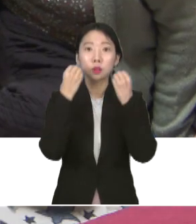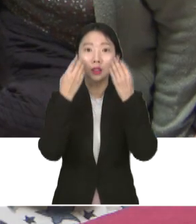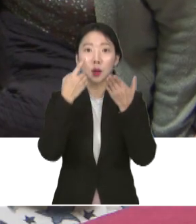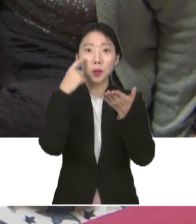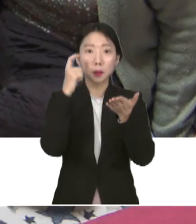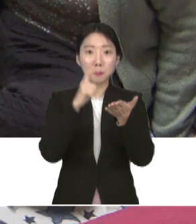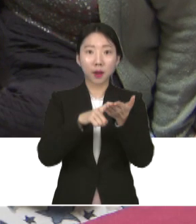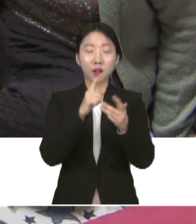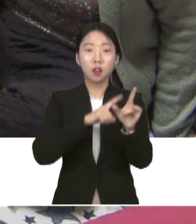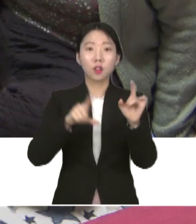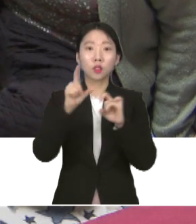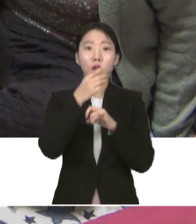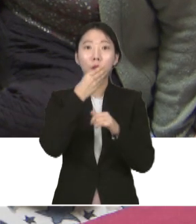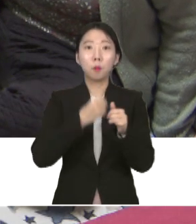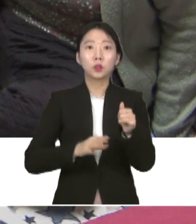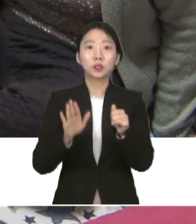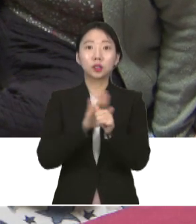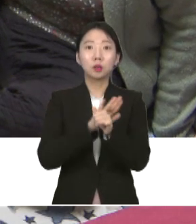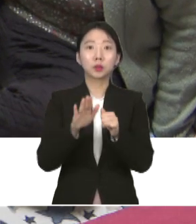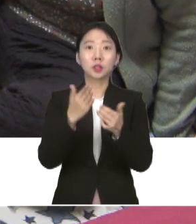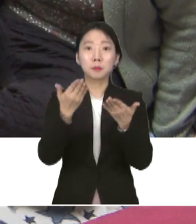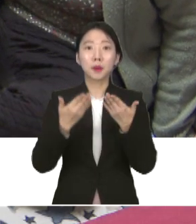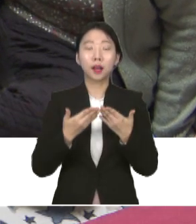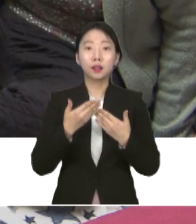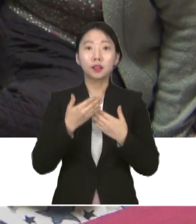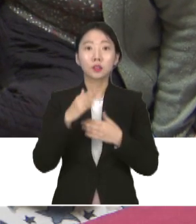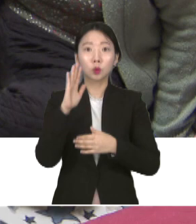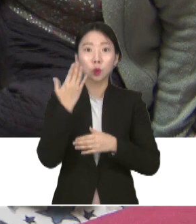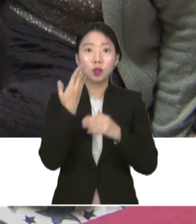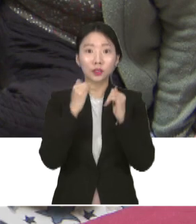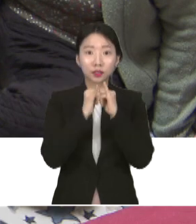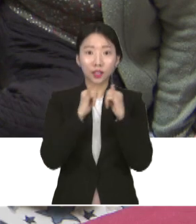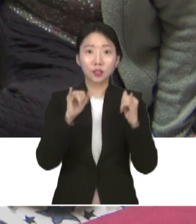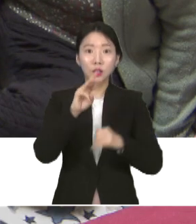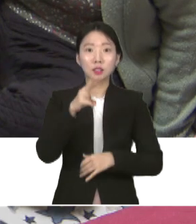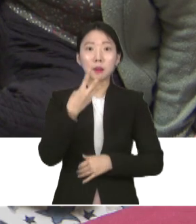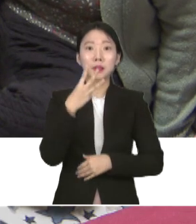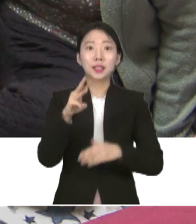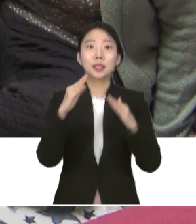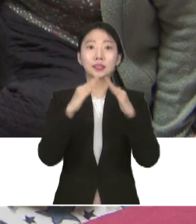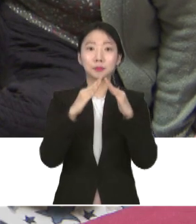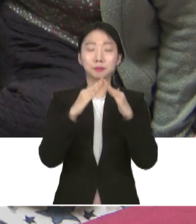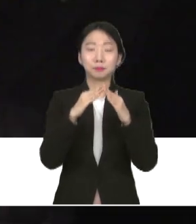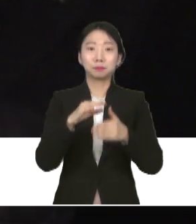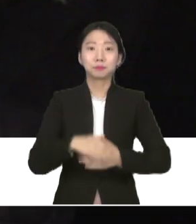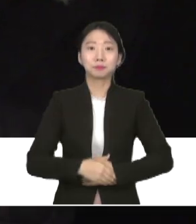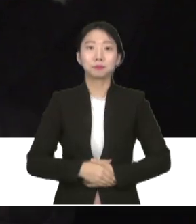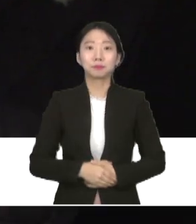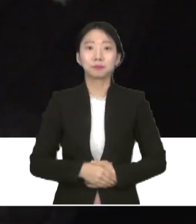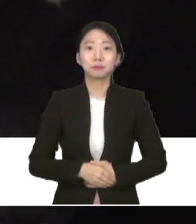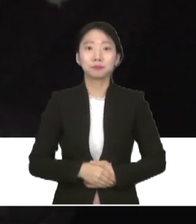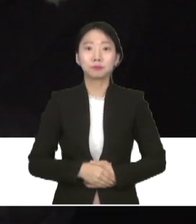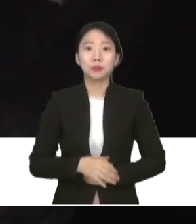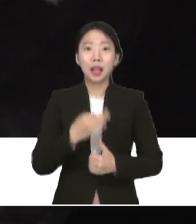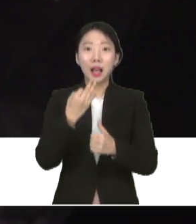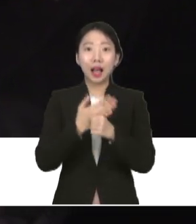또 새롭게 발굴 되거나 추가적인 복지서비스를 제공 받게 된 대상자도 300 3가구 이릅니다